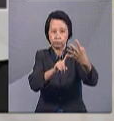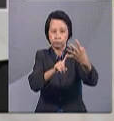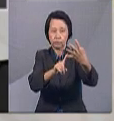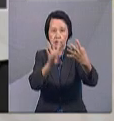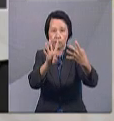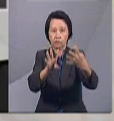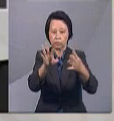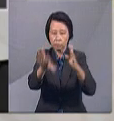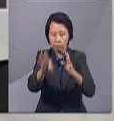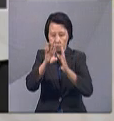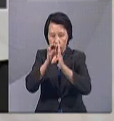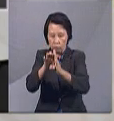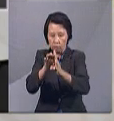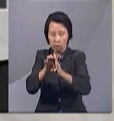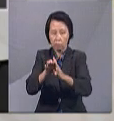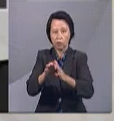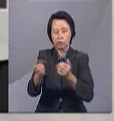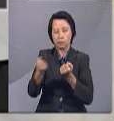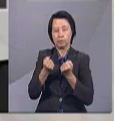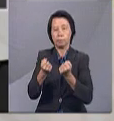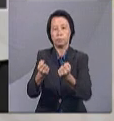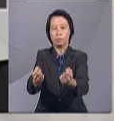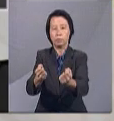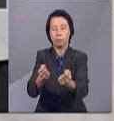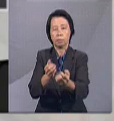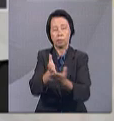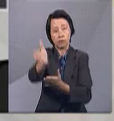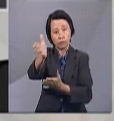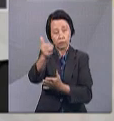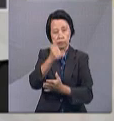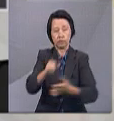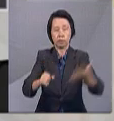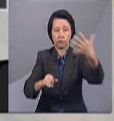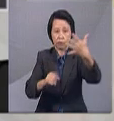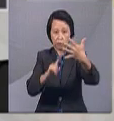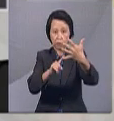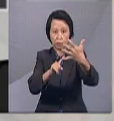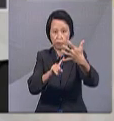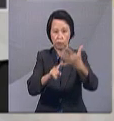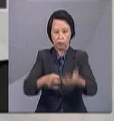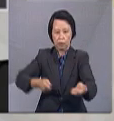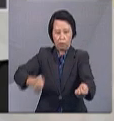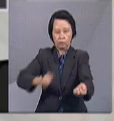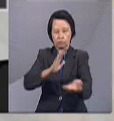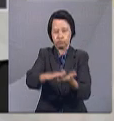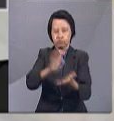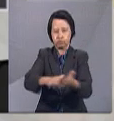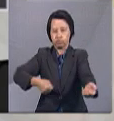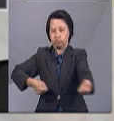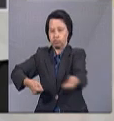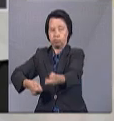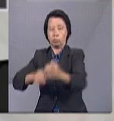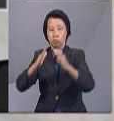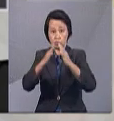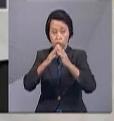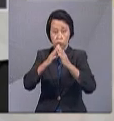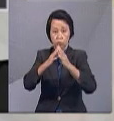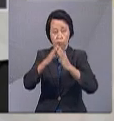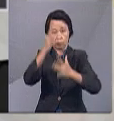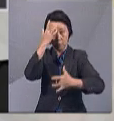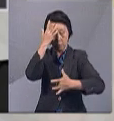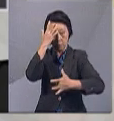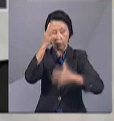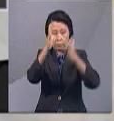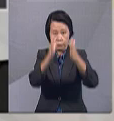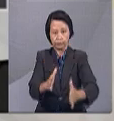penempelan secara Pandu lalu dan kelima activitynya Aku mantannya cuma di rumah sakit lokasi